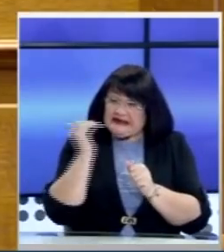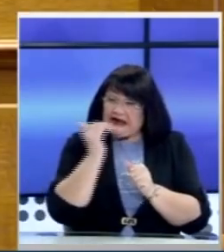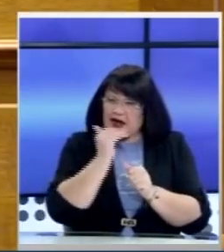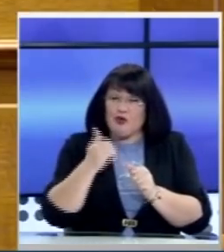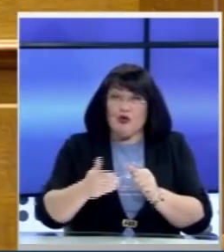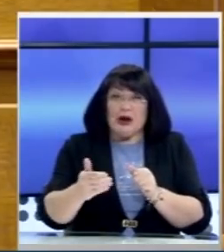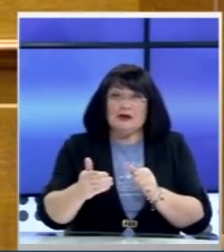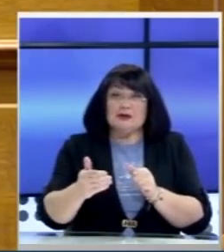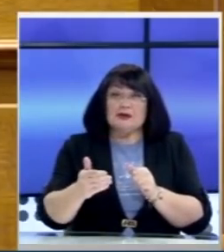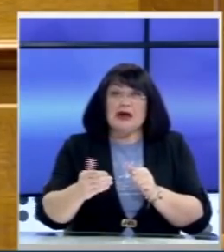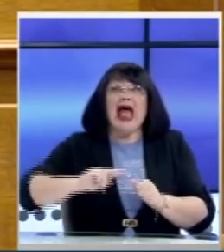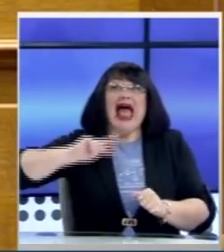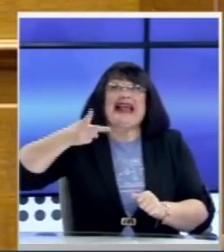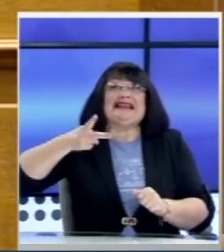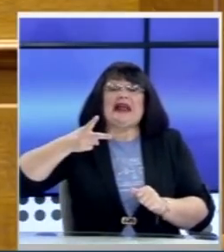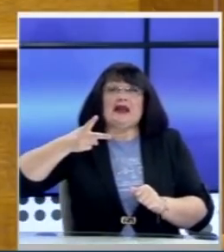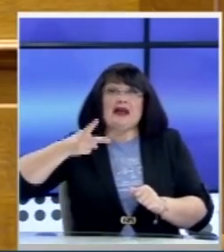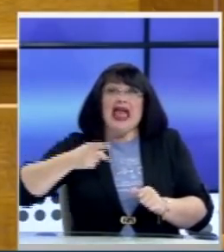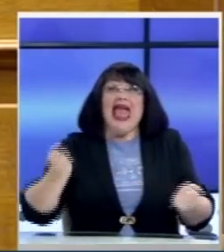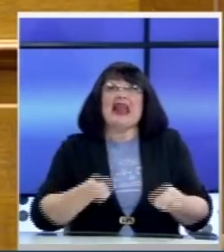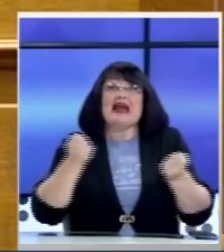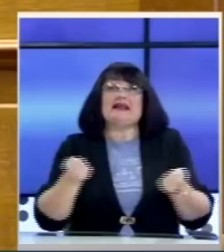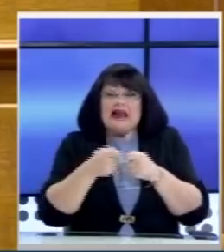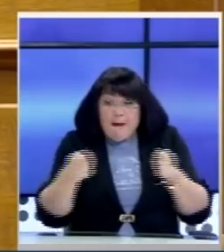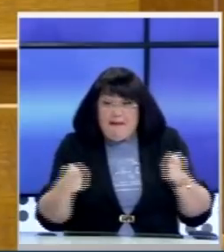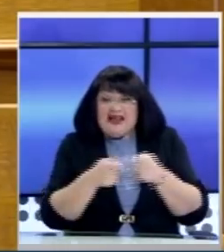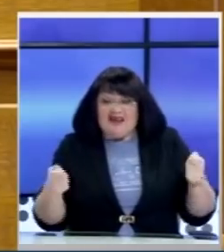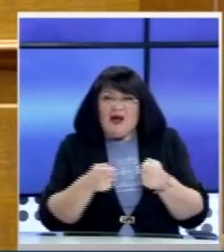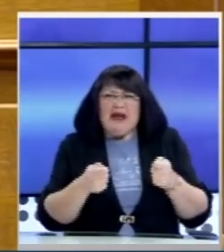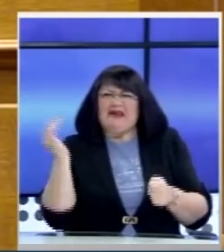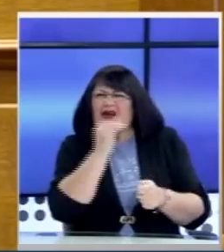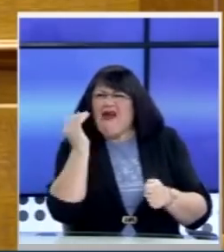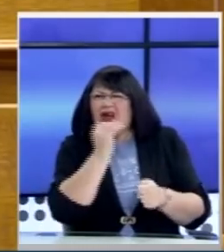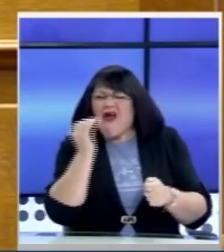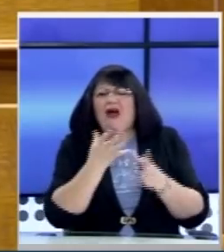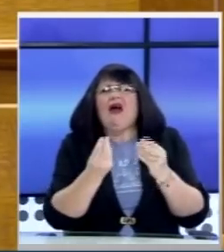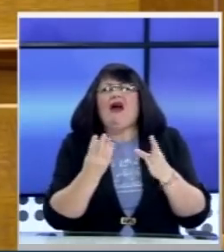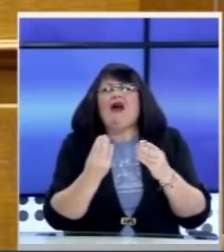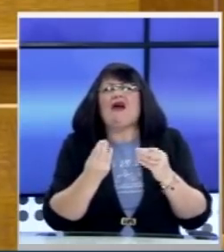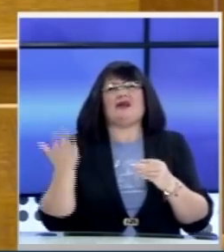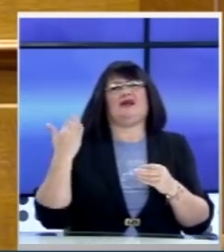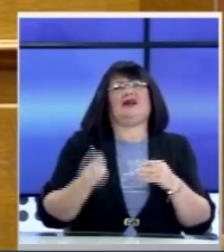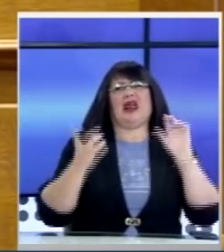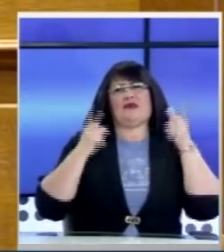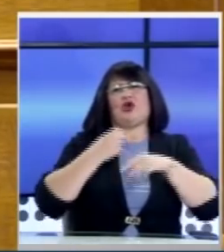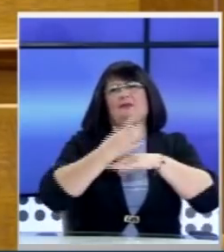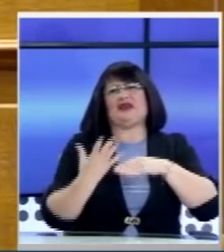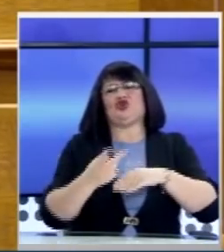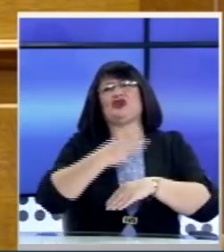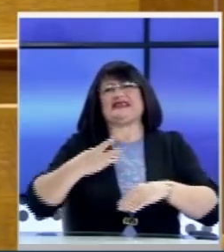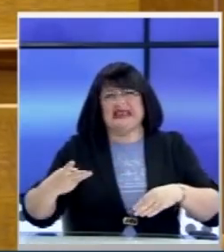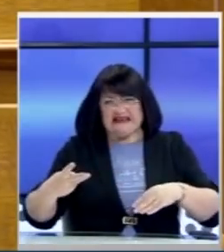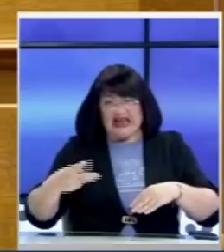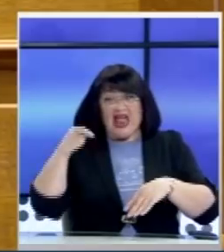περάσατε τόσα αντεργατικά μέτρα όσα δεν πέρασαν προηγούμενες κυβερνήσεις της Νέας Δημοκρατίας, του ΠΑΣΟΚ και του